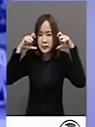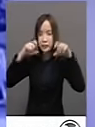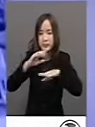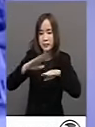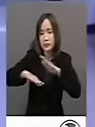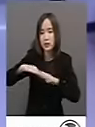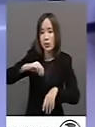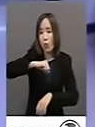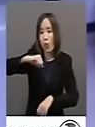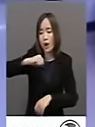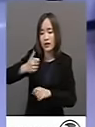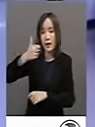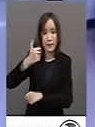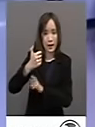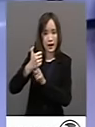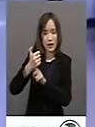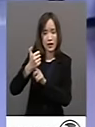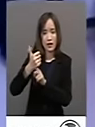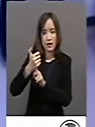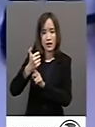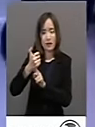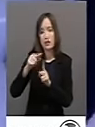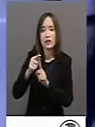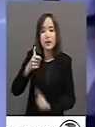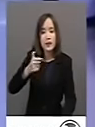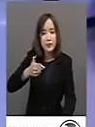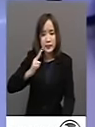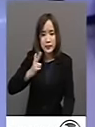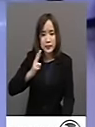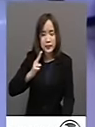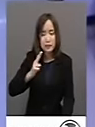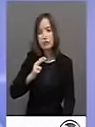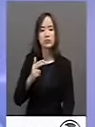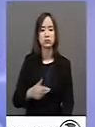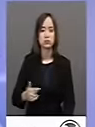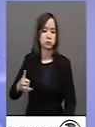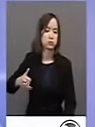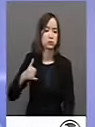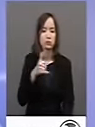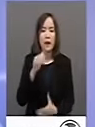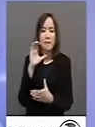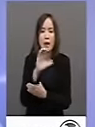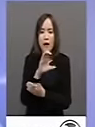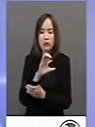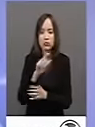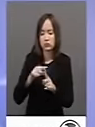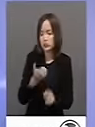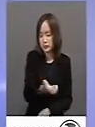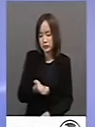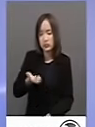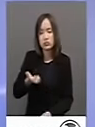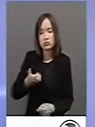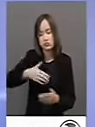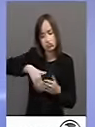ถือปากกาครับเป็นปากกาที่มันมีอาวุธปืนด้วยนะฮะและบุกเข้าไปครับบังคับให้พนักงานเนี่ยเปิดลิ้นชักแล้ว